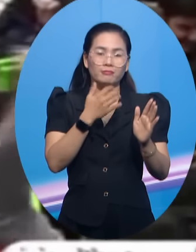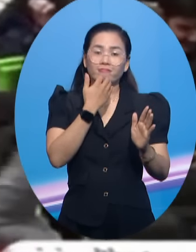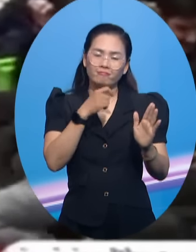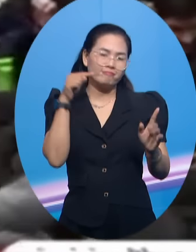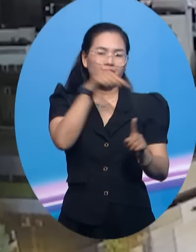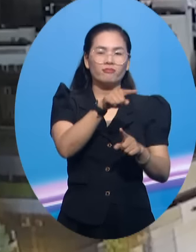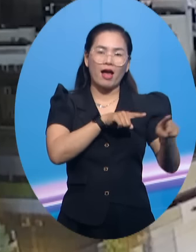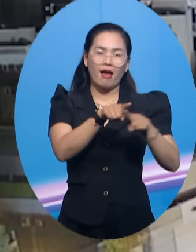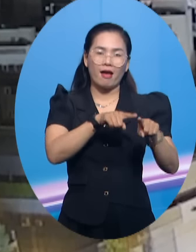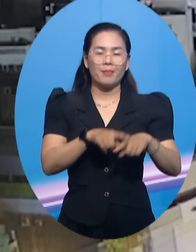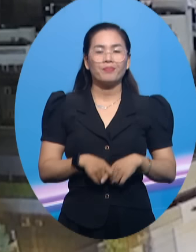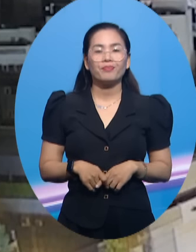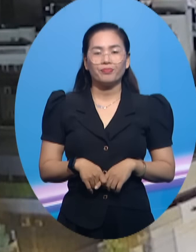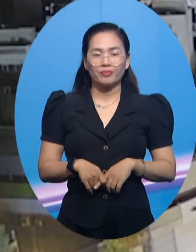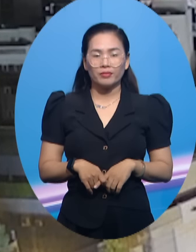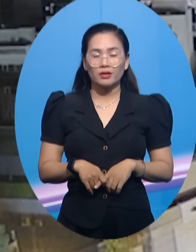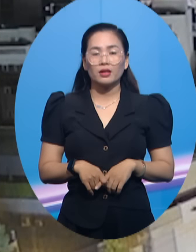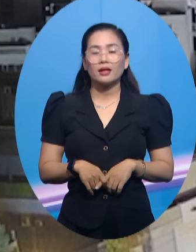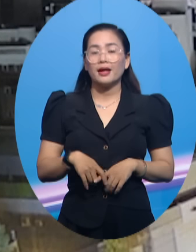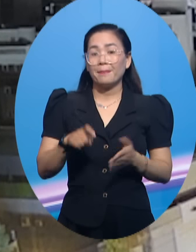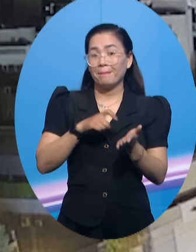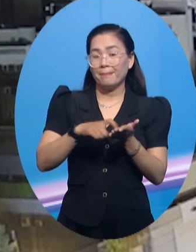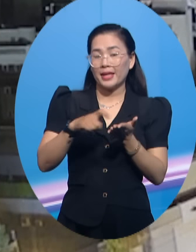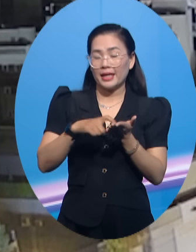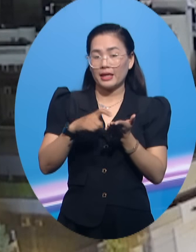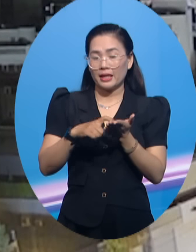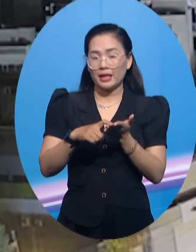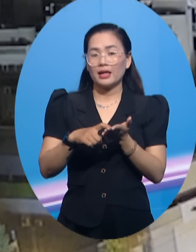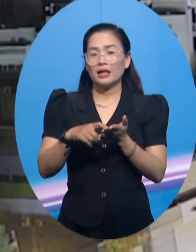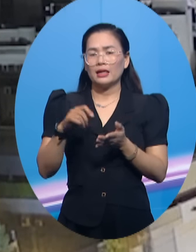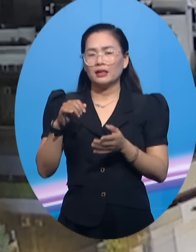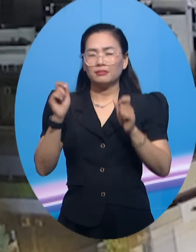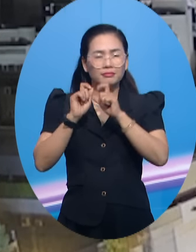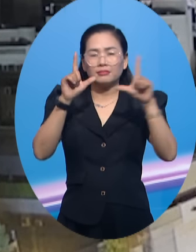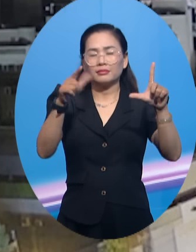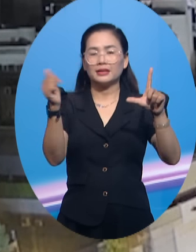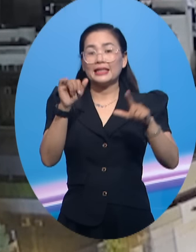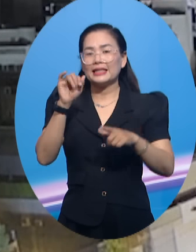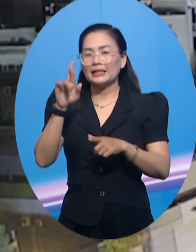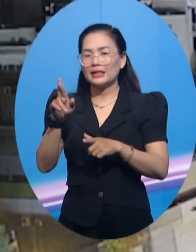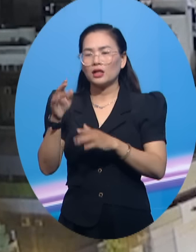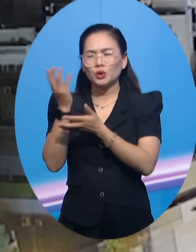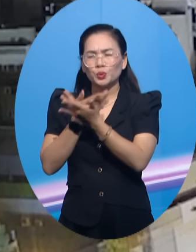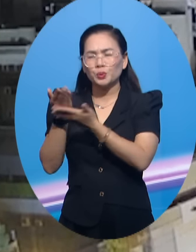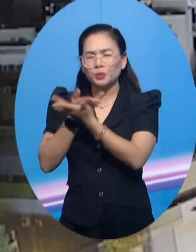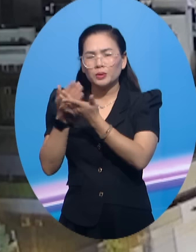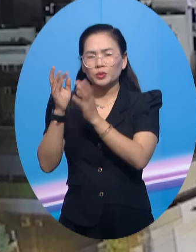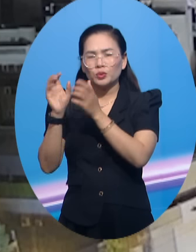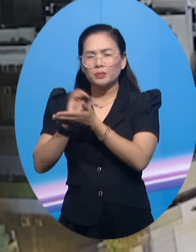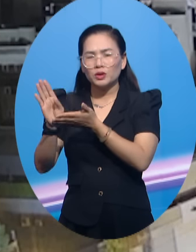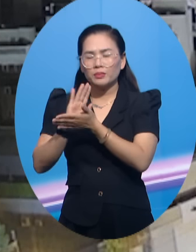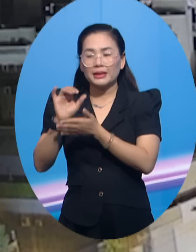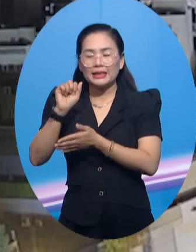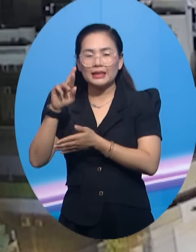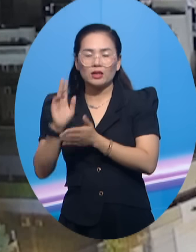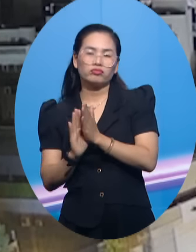10. Trang tin Axios của Mỹ dẫn hai nguồn thảo tin Israel cho biết Iran đang chuẩn bị tung đòn đáp trả Israel từ lãnh thổ Iraq